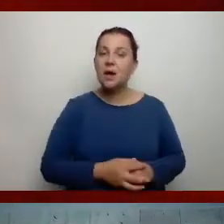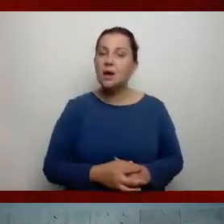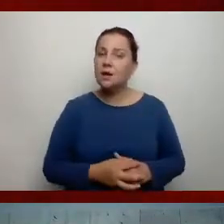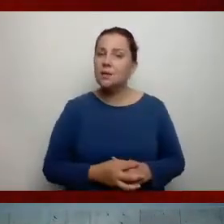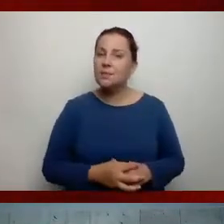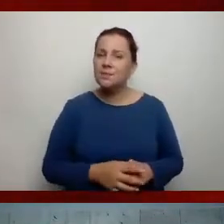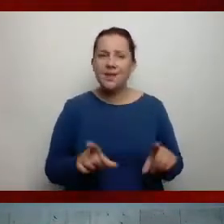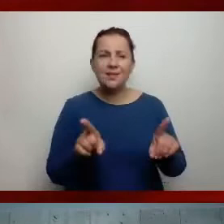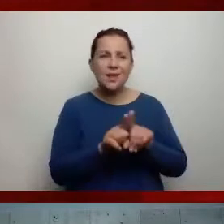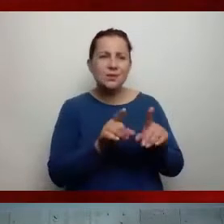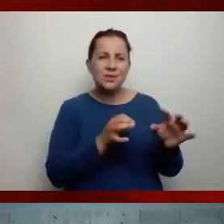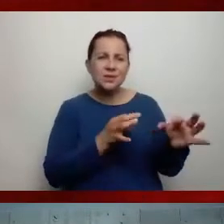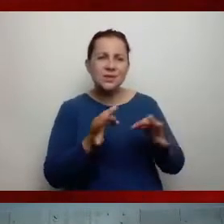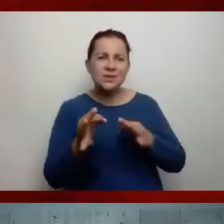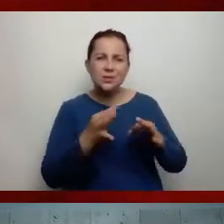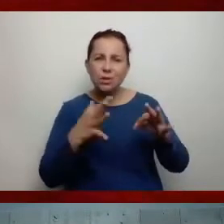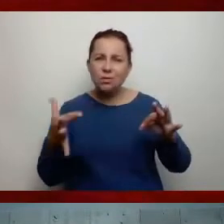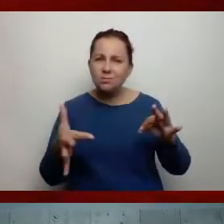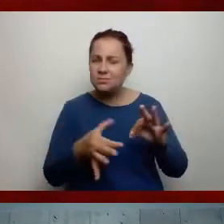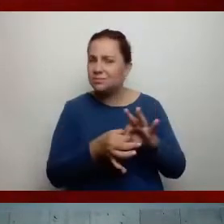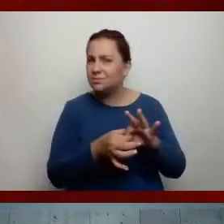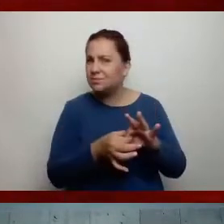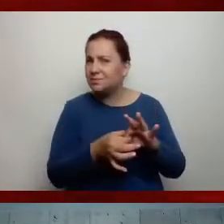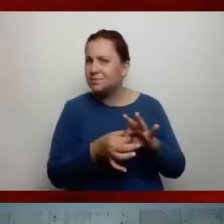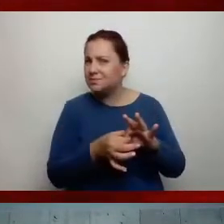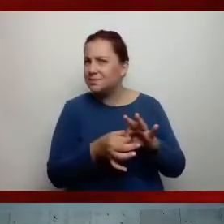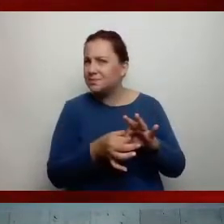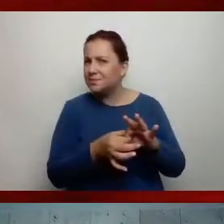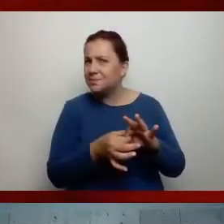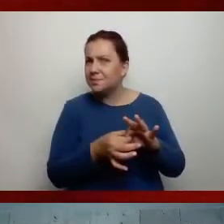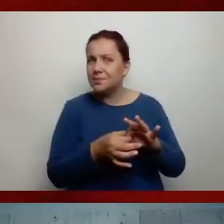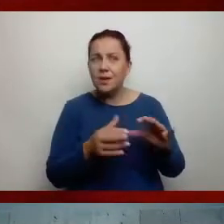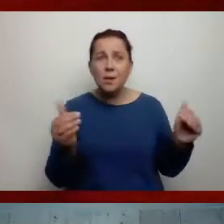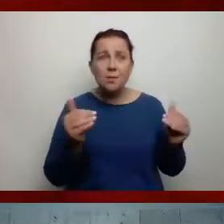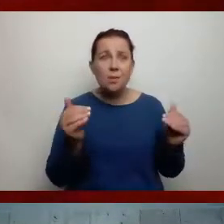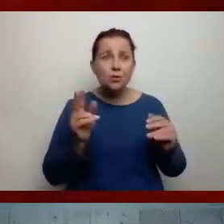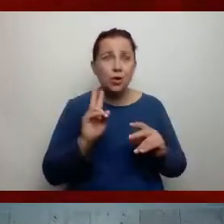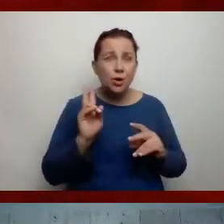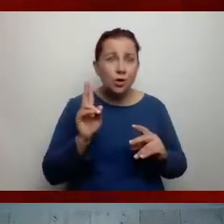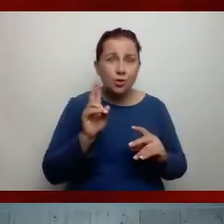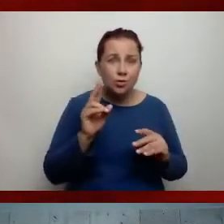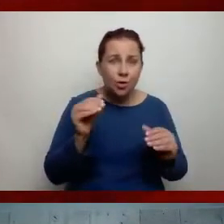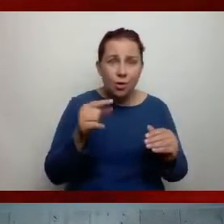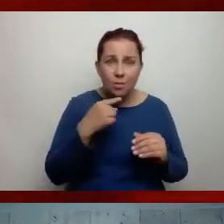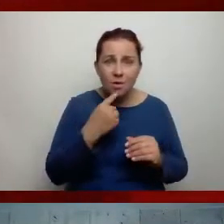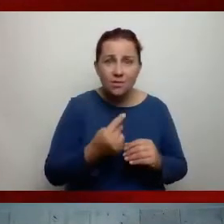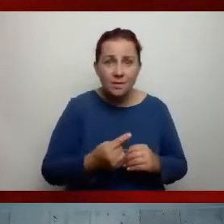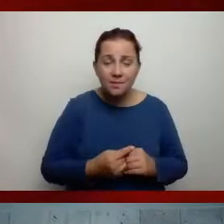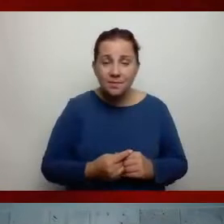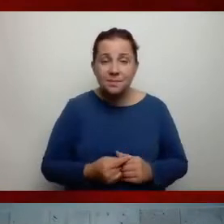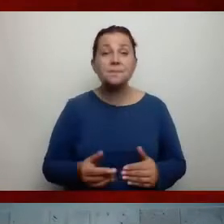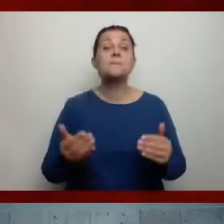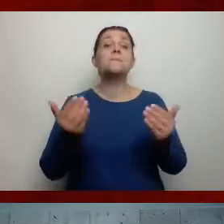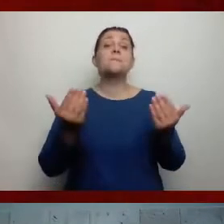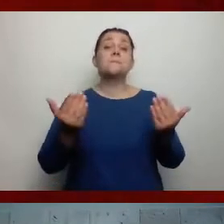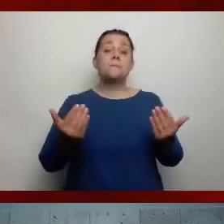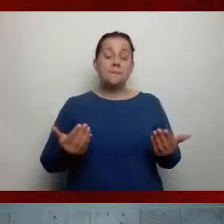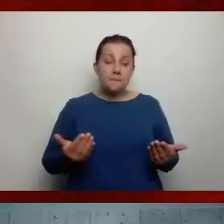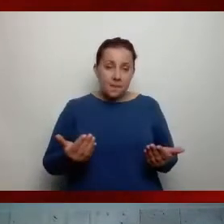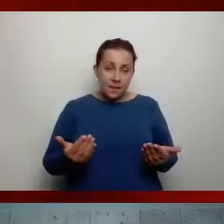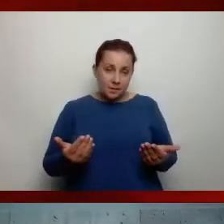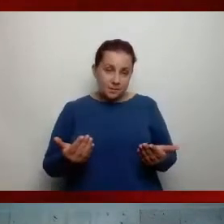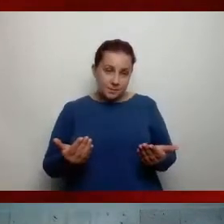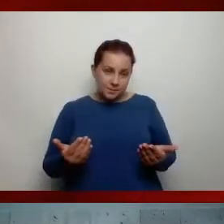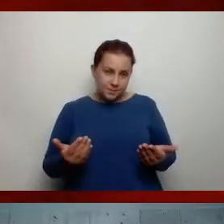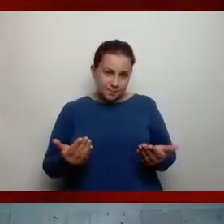tło historyczne bardzo by mnie interesowało, nie wiem, który z panów, może Marcin Chytry, jeśli łaska. Znaczy... Generalnie